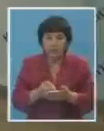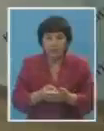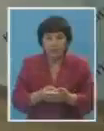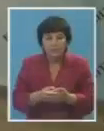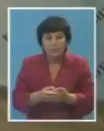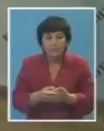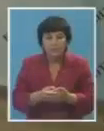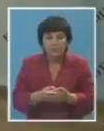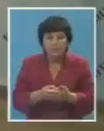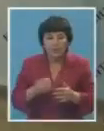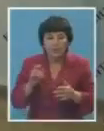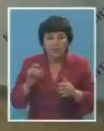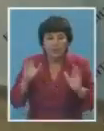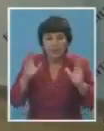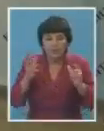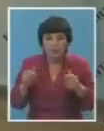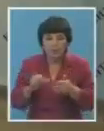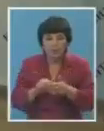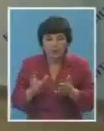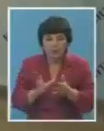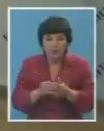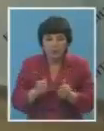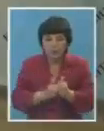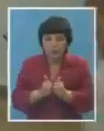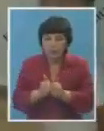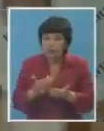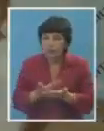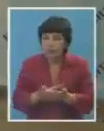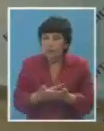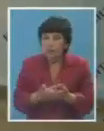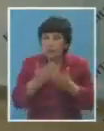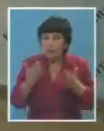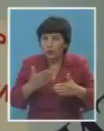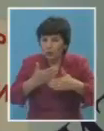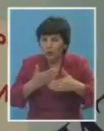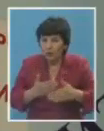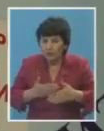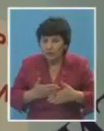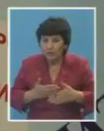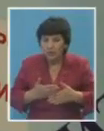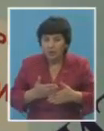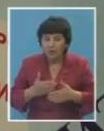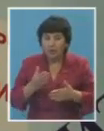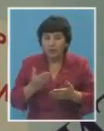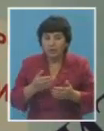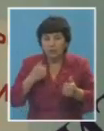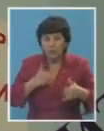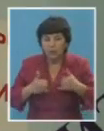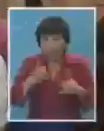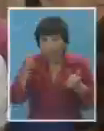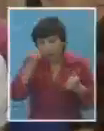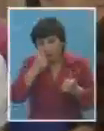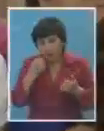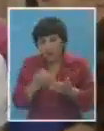жаңағы дрова техникадан жарысқа қатыстым. Соның барлығына дайындалған жүлделі орынға қол жеткізуіме үлкен себепші болған Бекнар Асқарұлына да өте үлкен рахмет